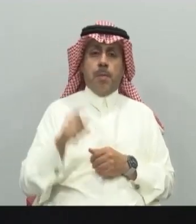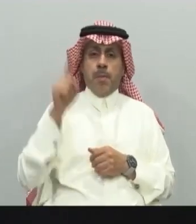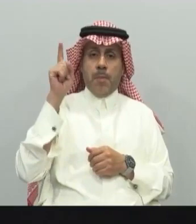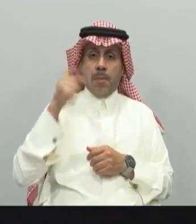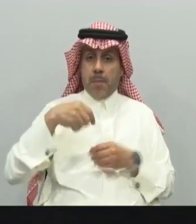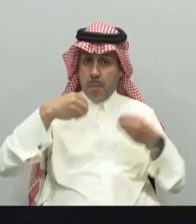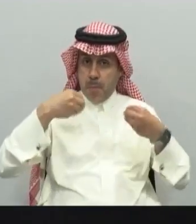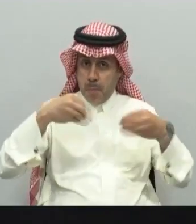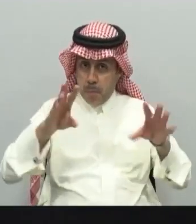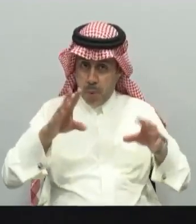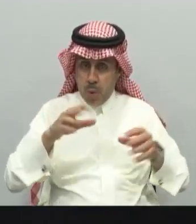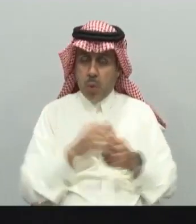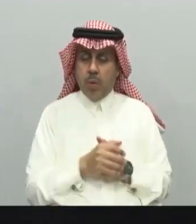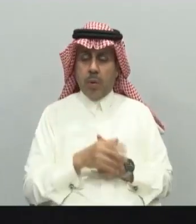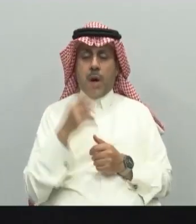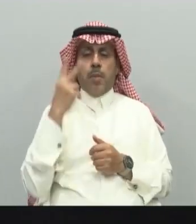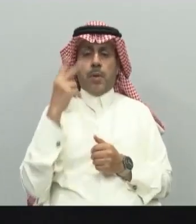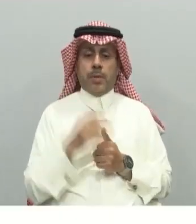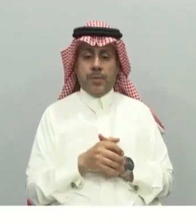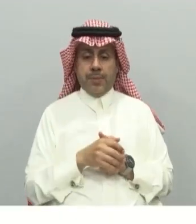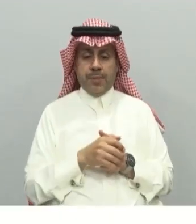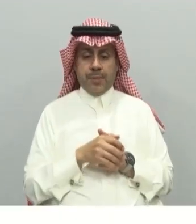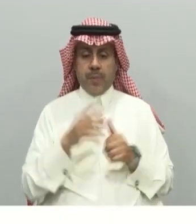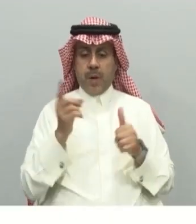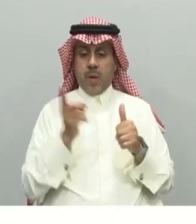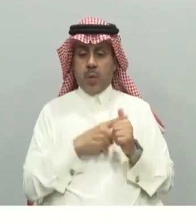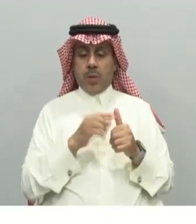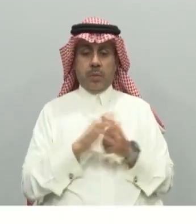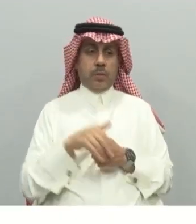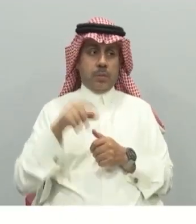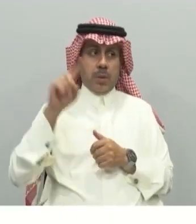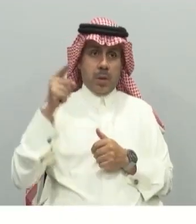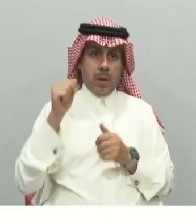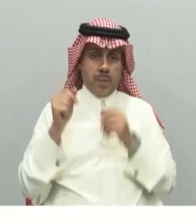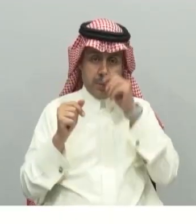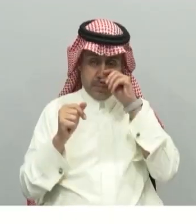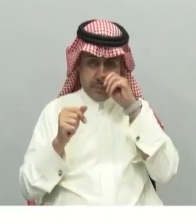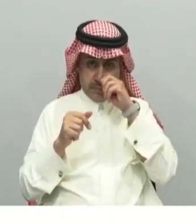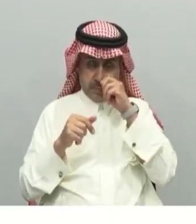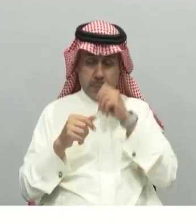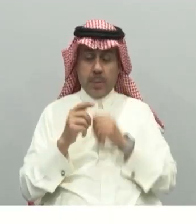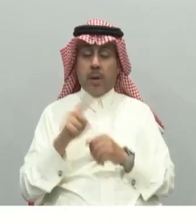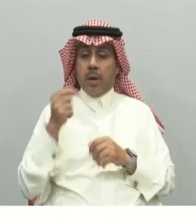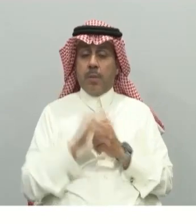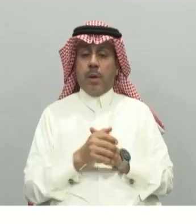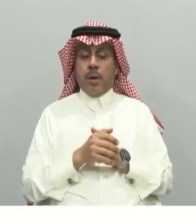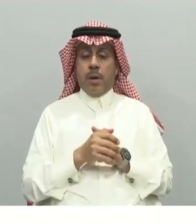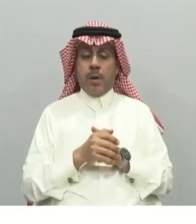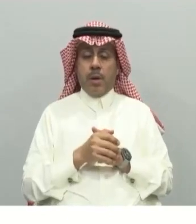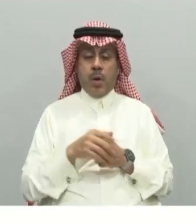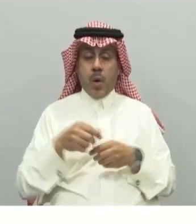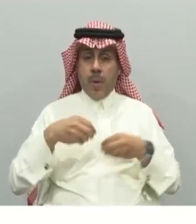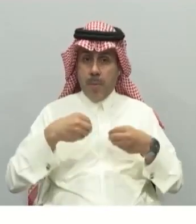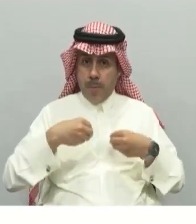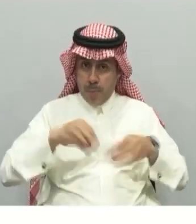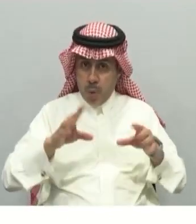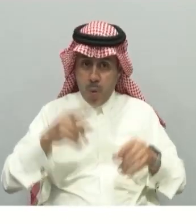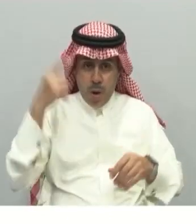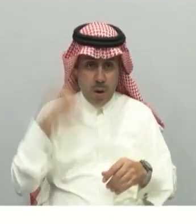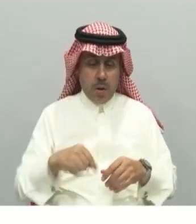هما الامران كونوا معي الامر الاول ان ربى البيوع محرم تحريم